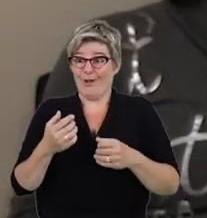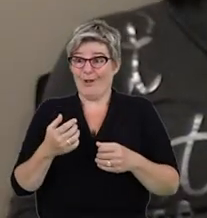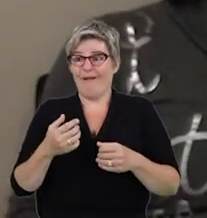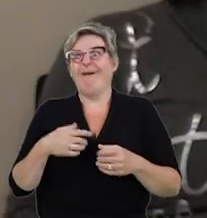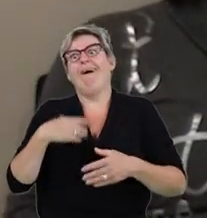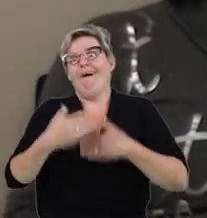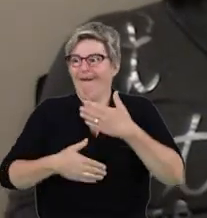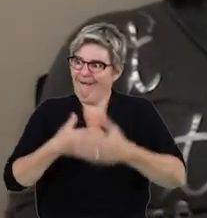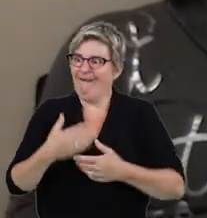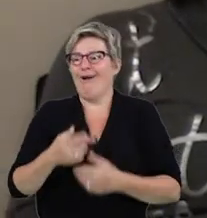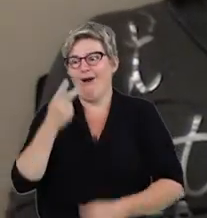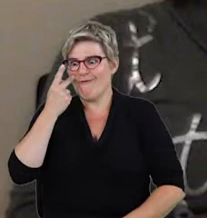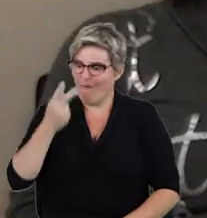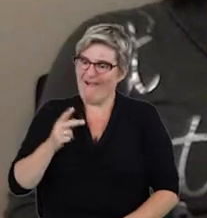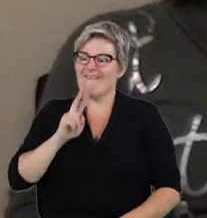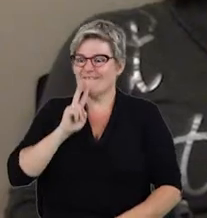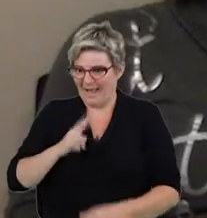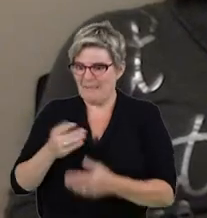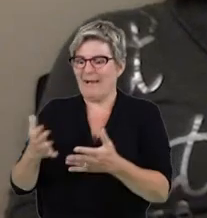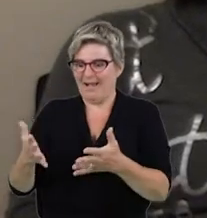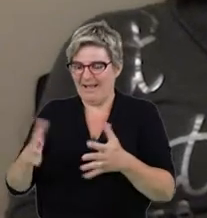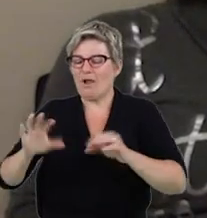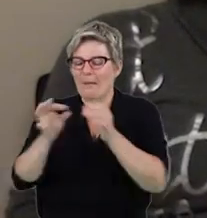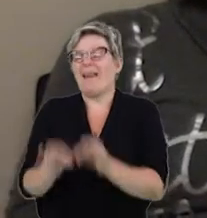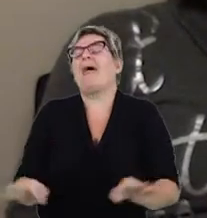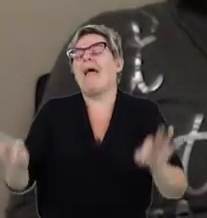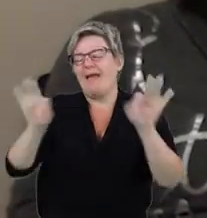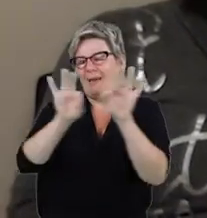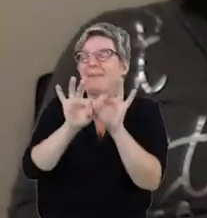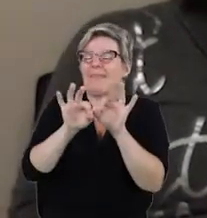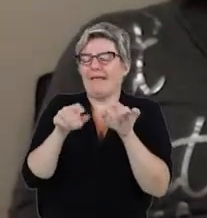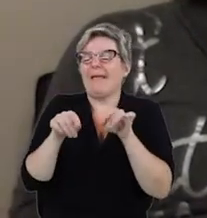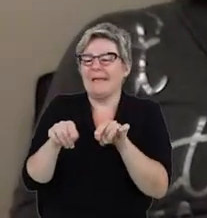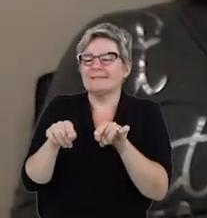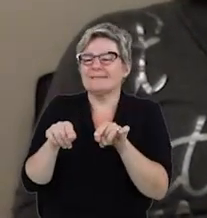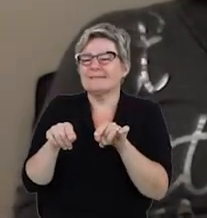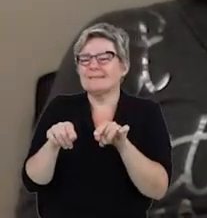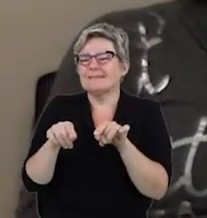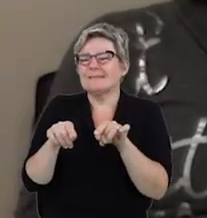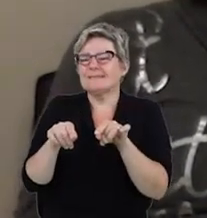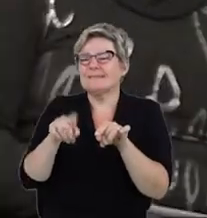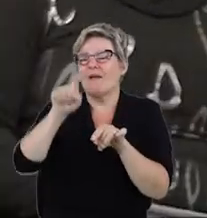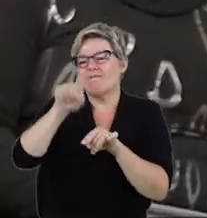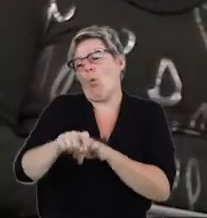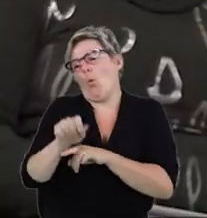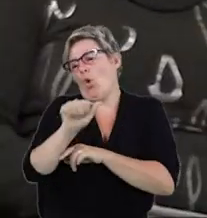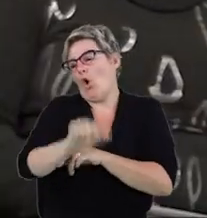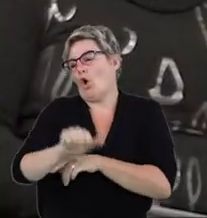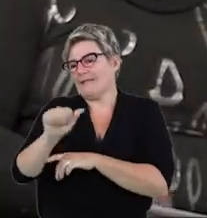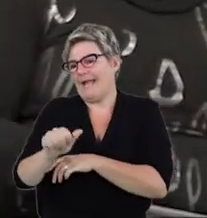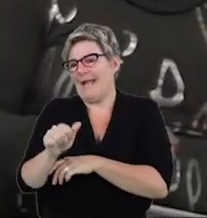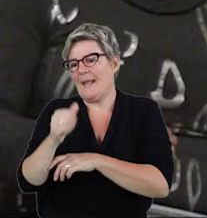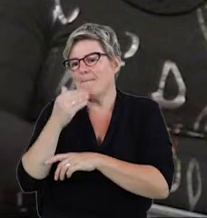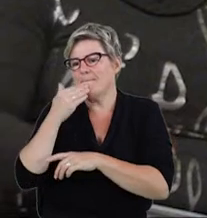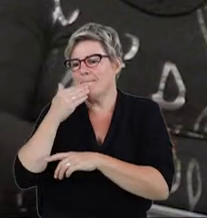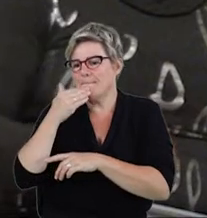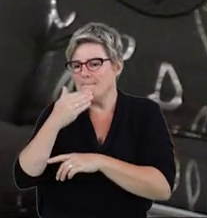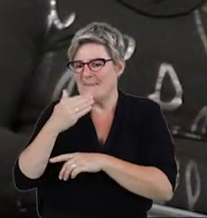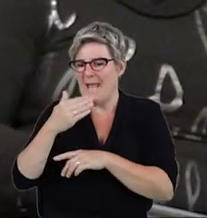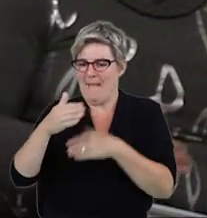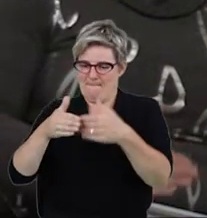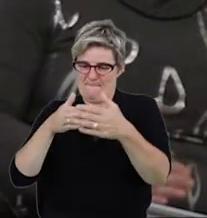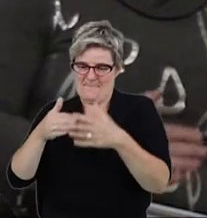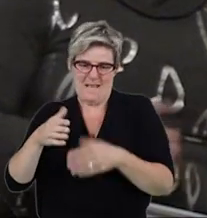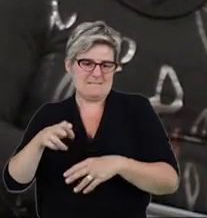Donc là, je commençais à comprendre, puis là, je voyais vraiment, mais vraiment l'importance de qu'Audrey-Anne